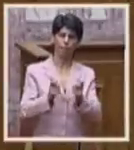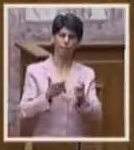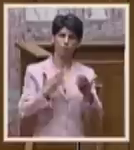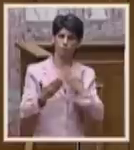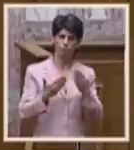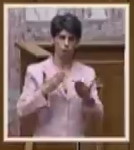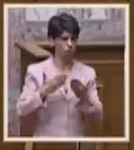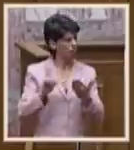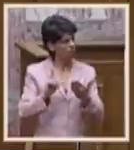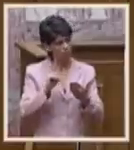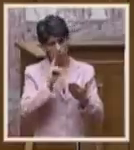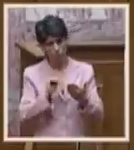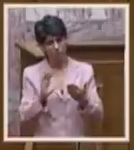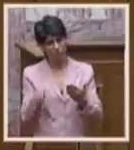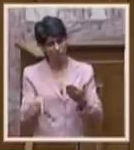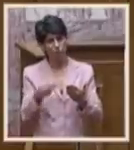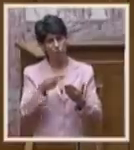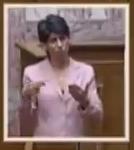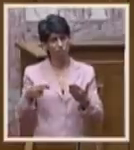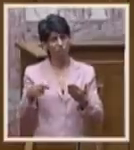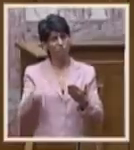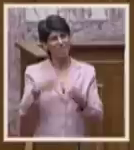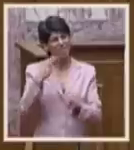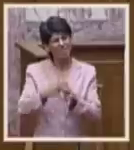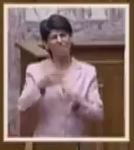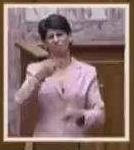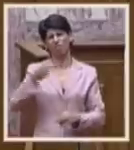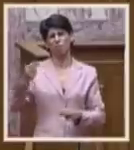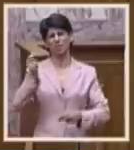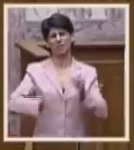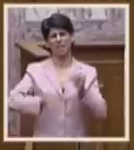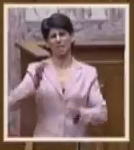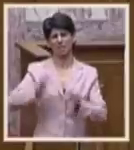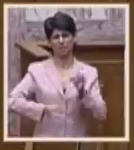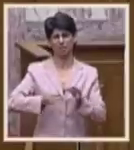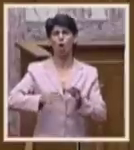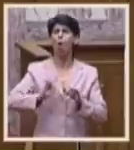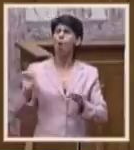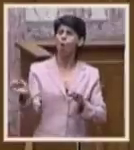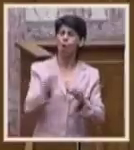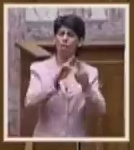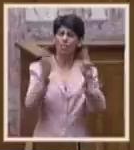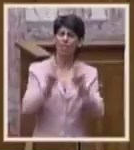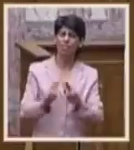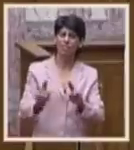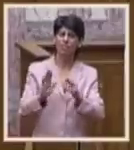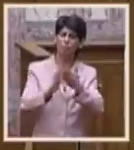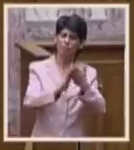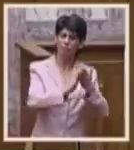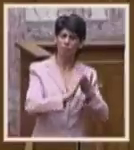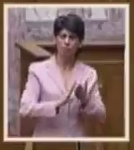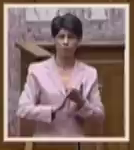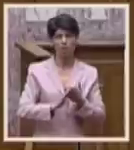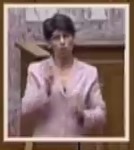χρέους αποτελεί κύριο αντικείμενο συζητήσεων σε όλες τις διεθνείς συναντήσεις, όταν η Ελλάδα και το πρόβλημα χρέους της